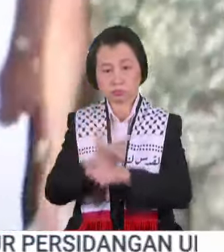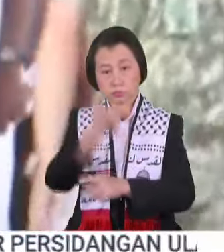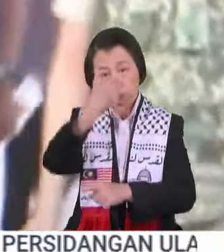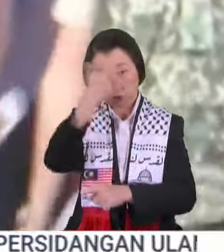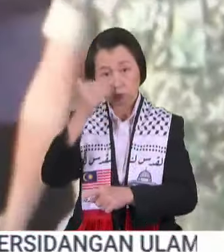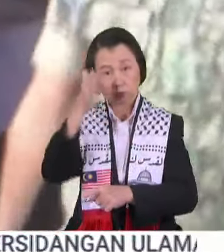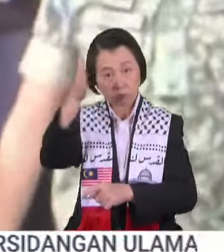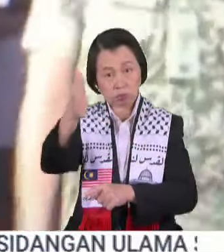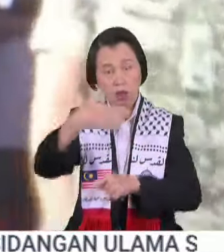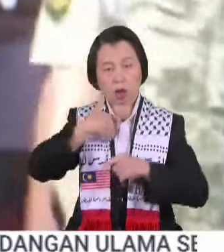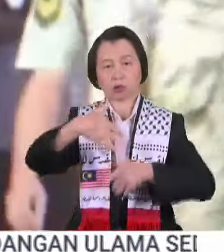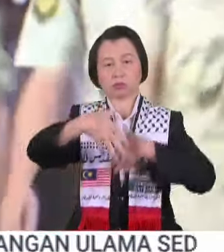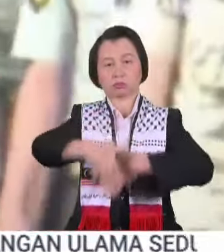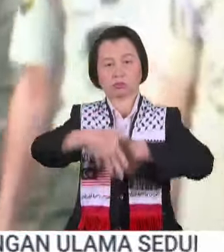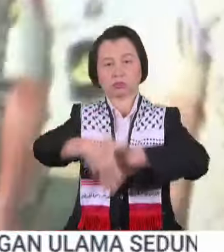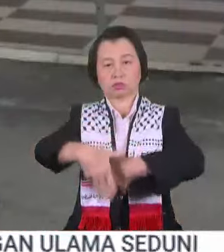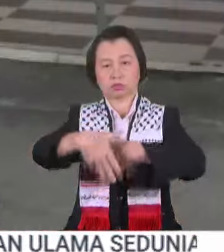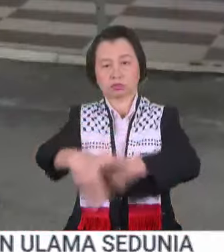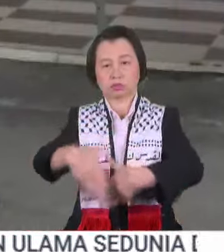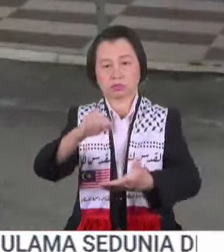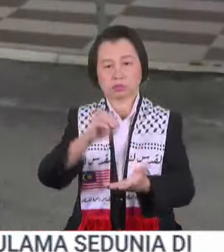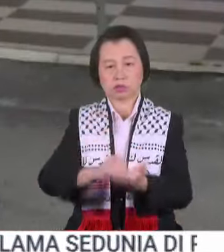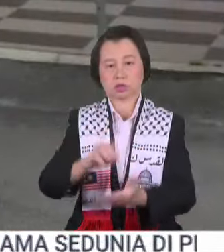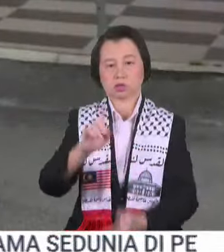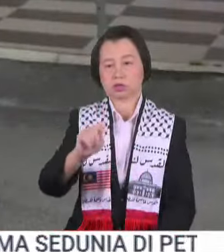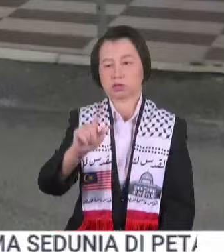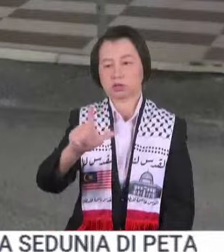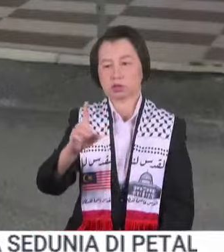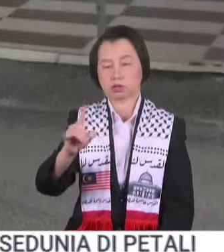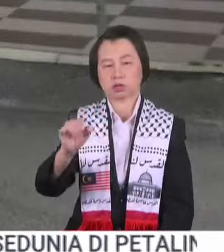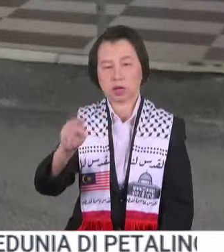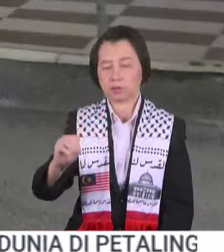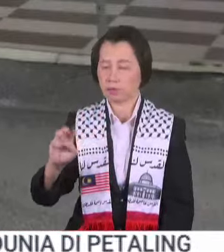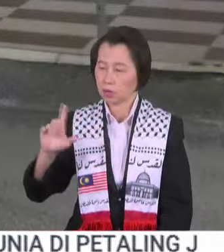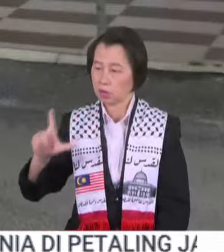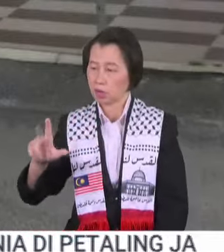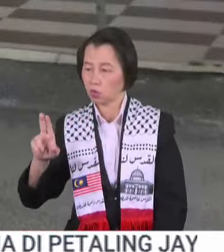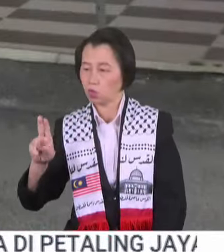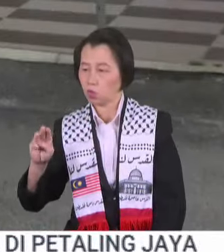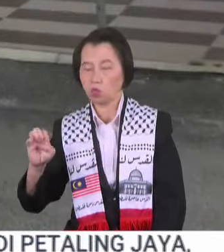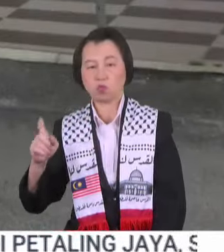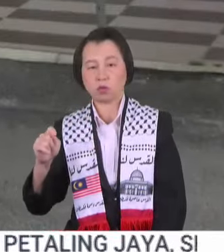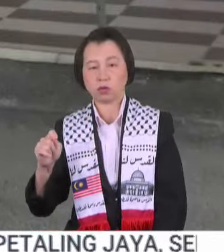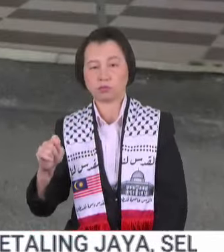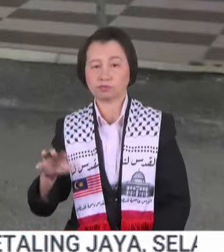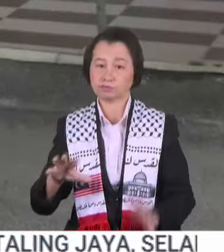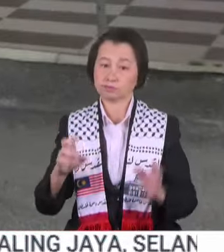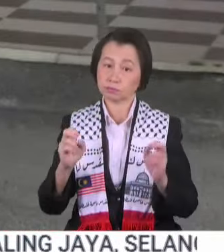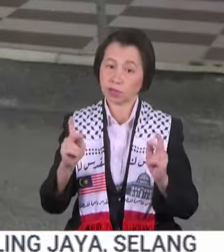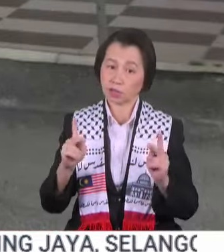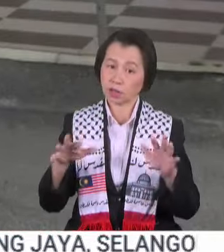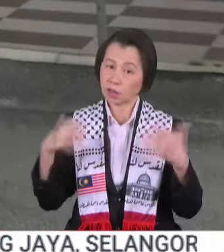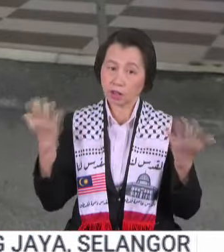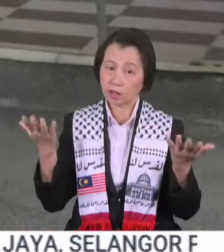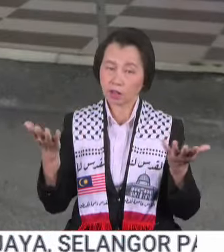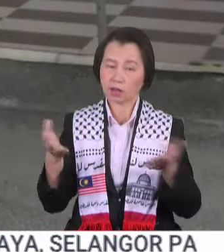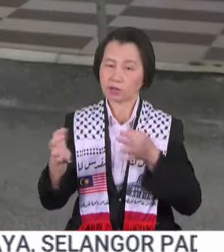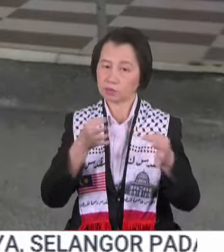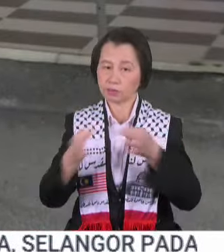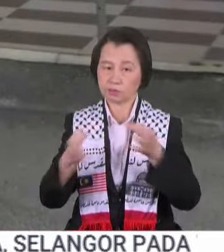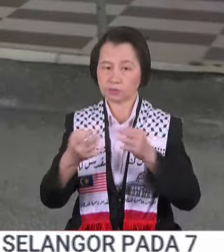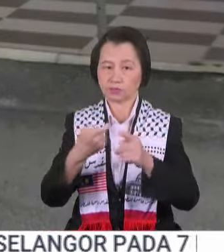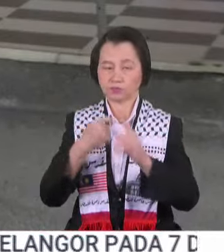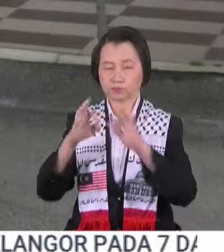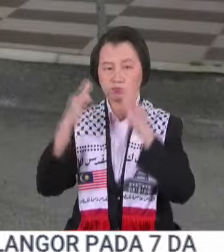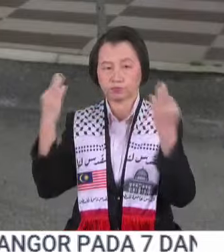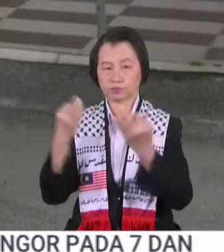pembalisan hari TLDM ke-90 di pangkalan TLDM Lumut. Baik, sekian perkongsian yang dapat saya bawakan dari lokasi kediaman